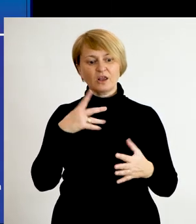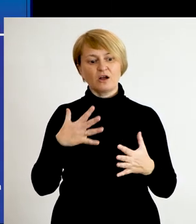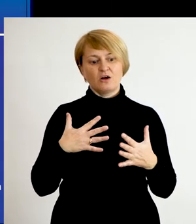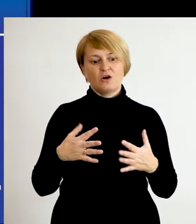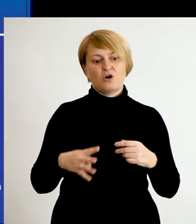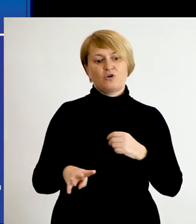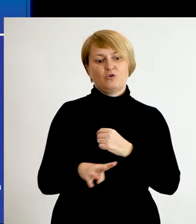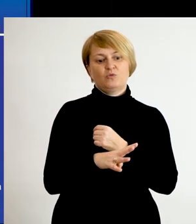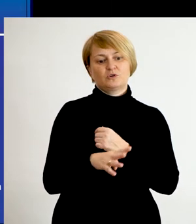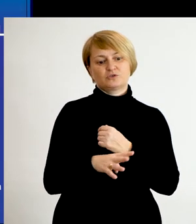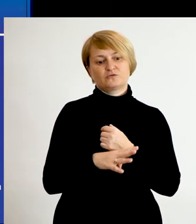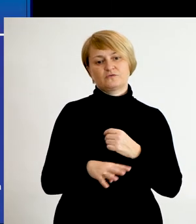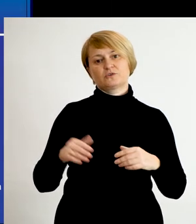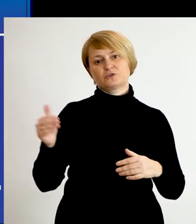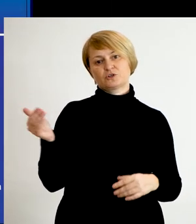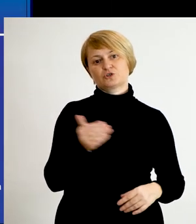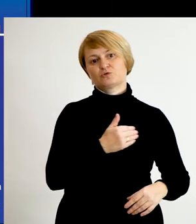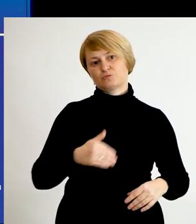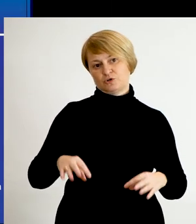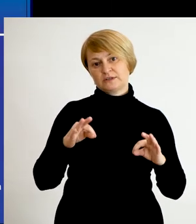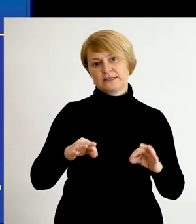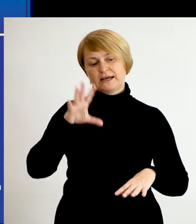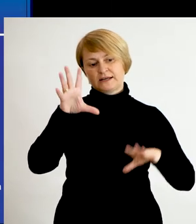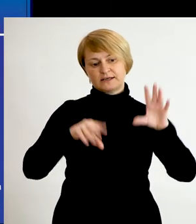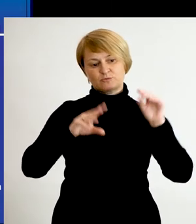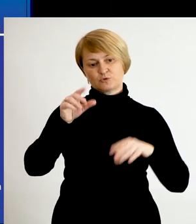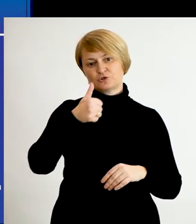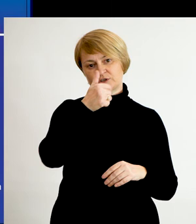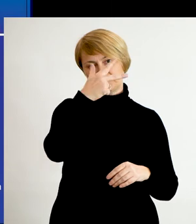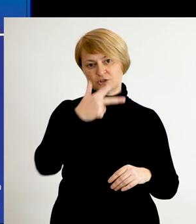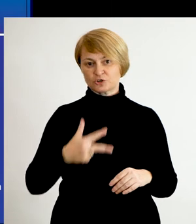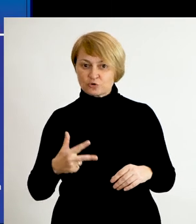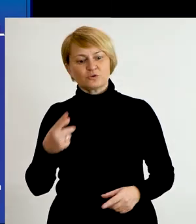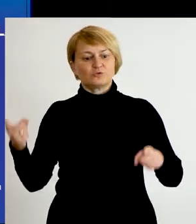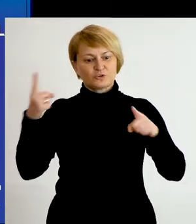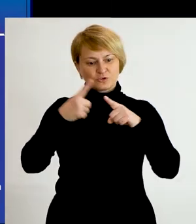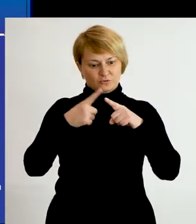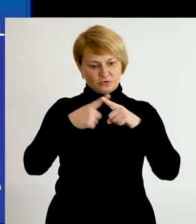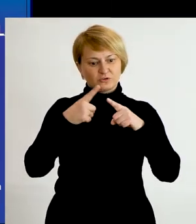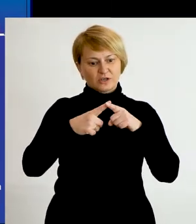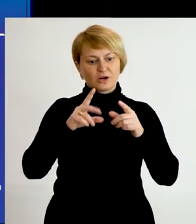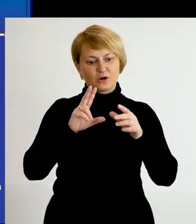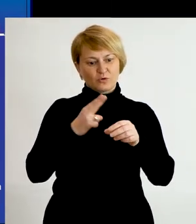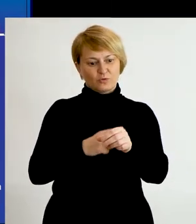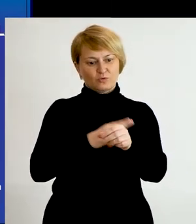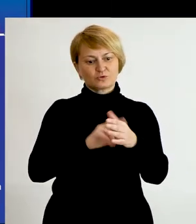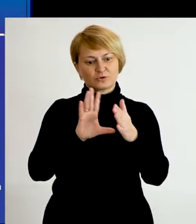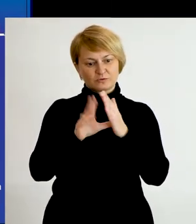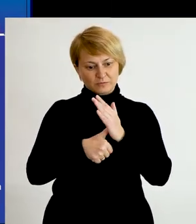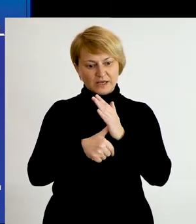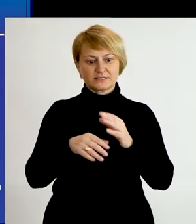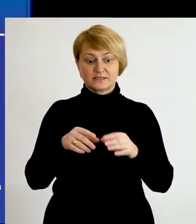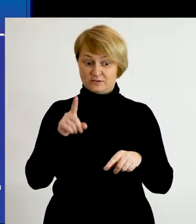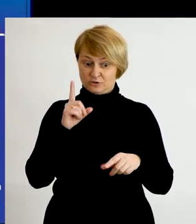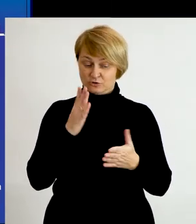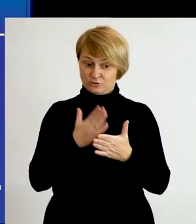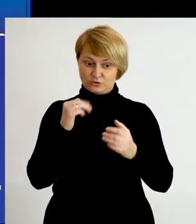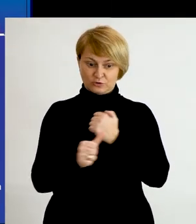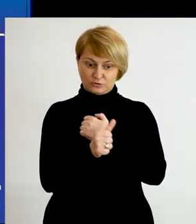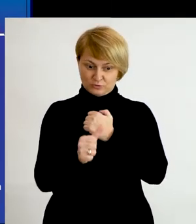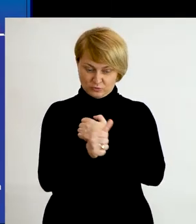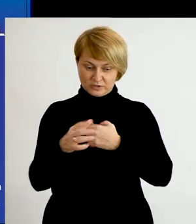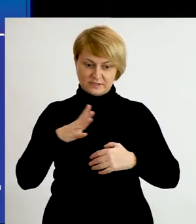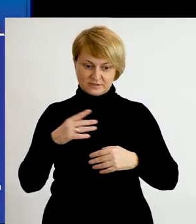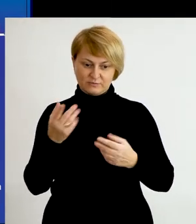taki jest założony budżet w tej chwili. 1/3 dołoży miasto. Sama dokumentacja była przygotowana